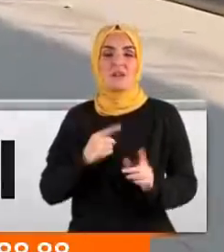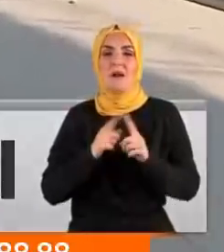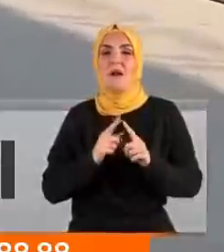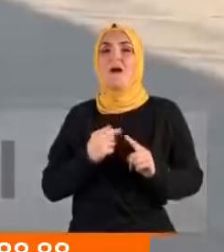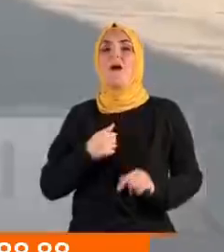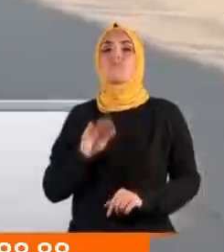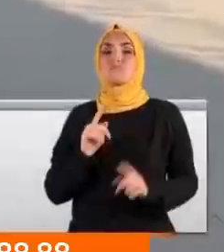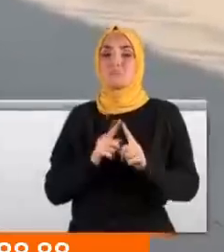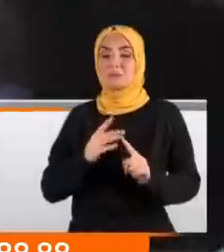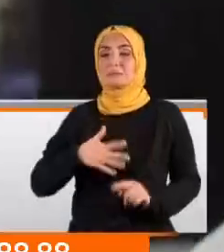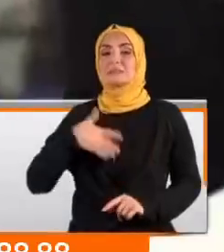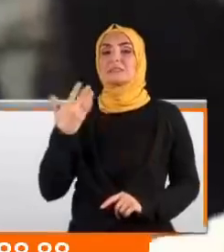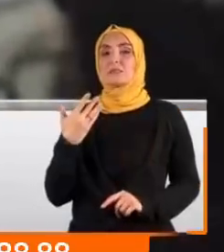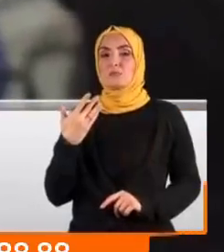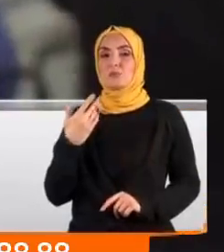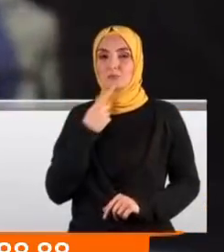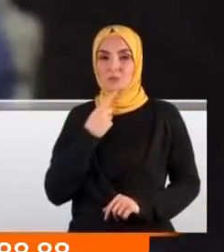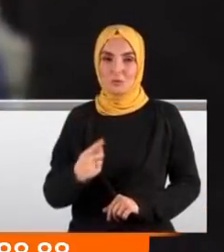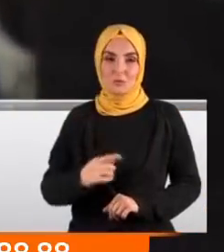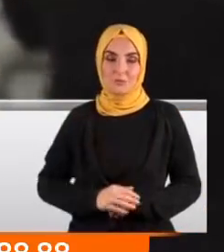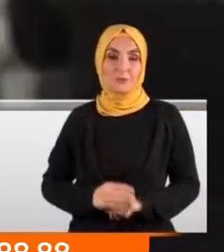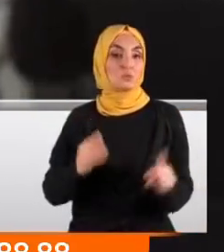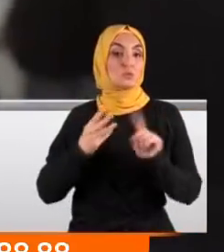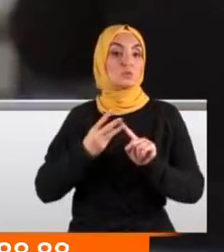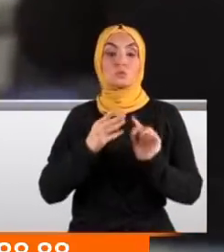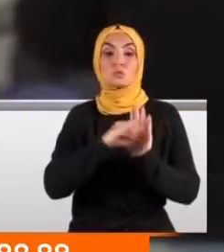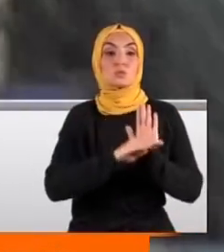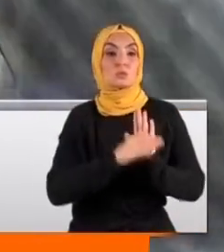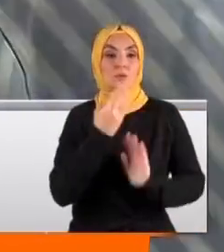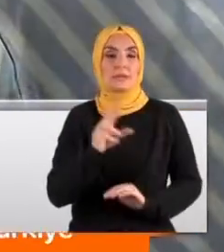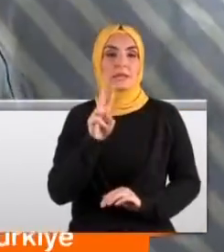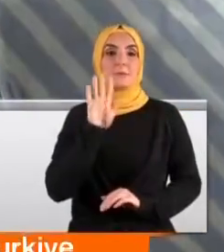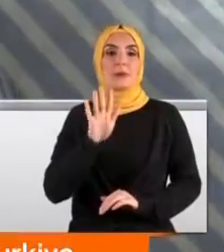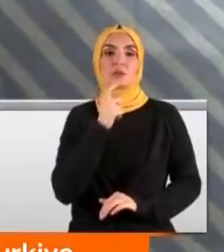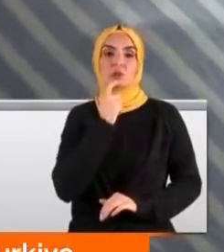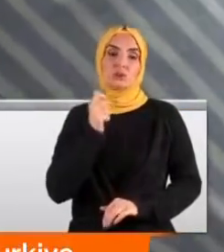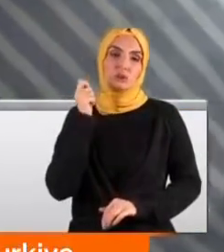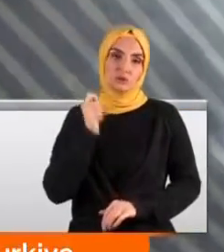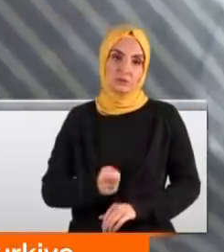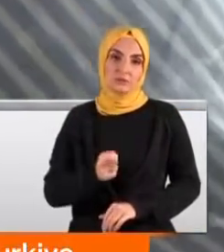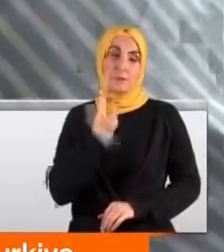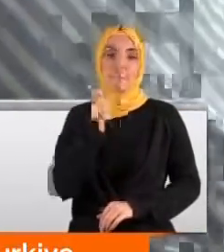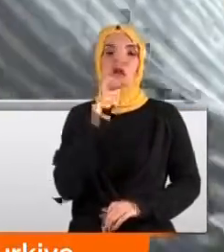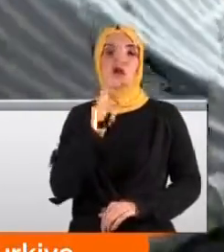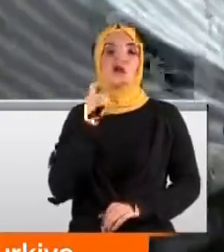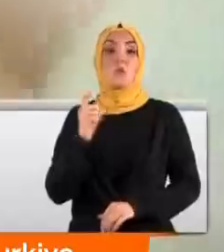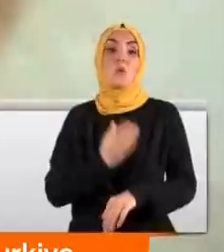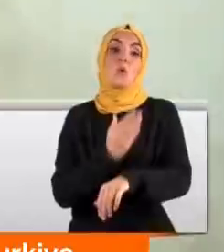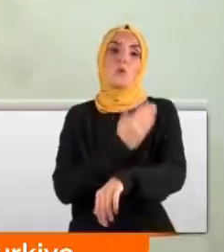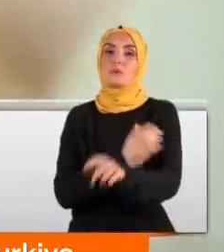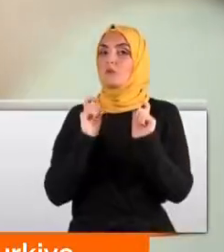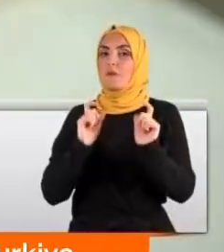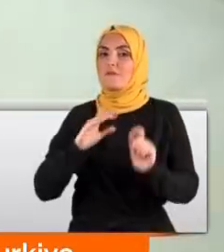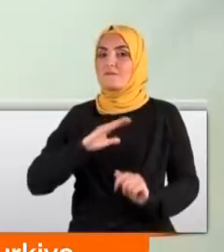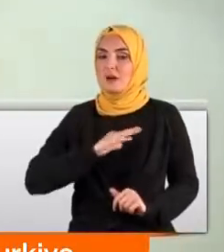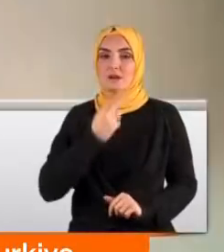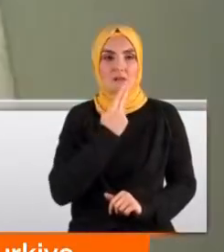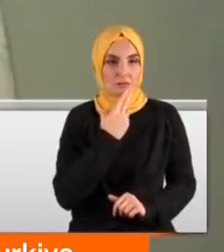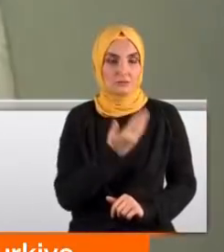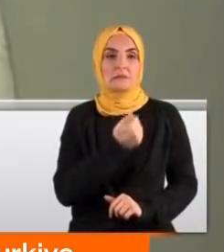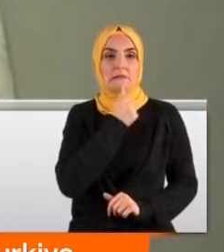Hesaplamak da istemiyorum zaten. Üçüncü formülse 25 yıl şartı. 99 öncesi sigortalı olan kadın ve erkekler 25 yılı